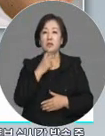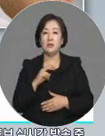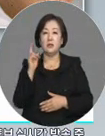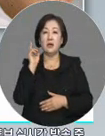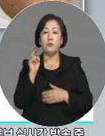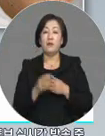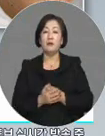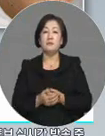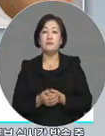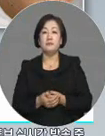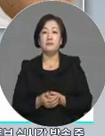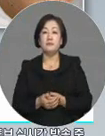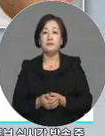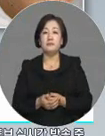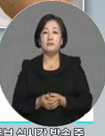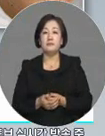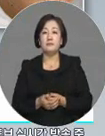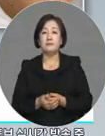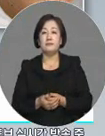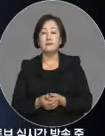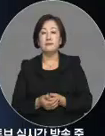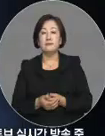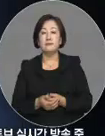기대됩니다. 신혜지 기자입니다.